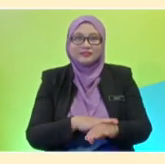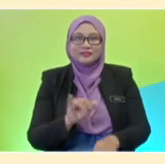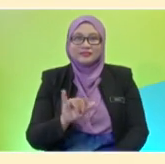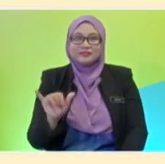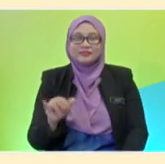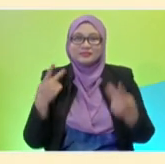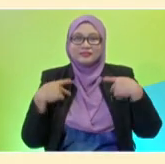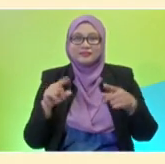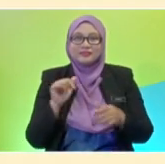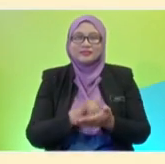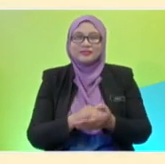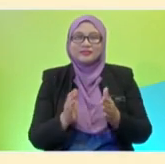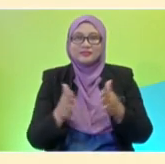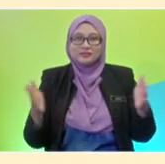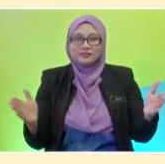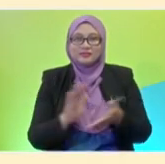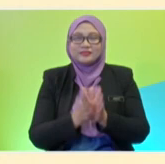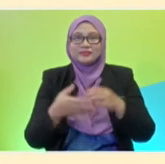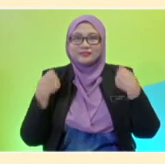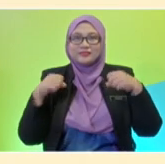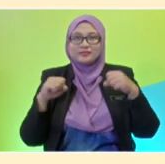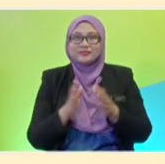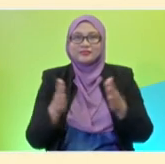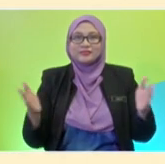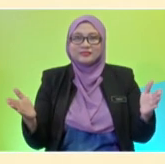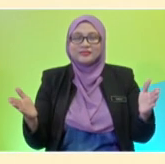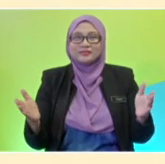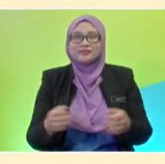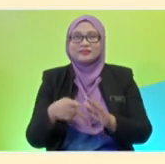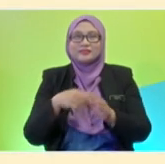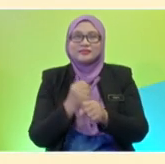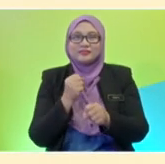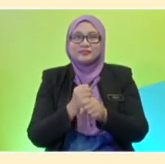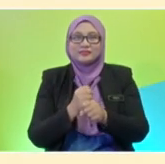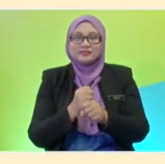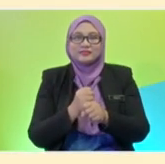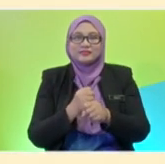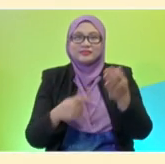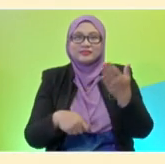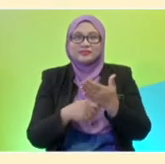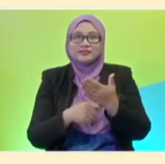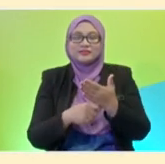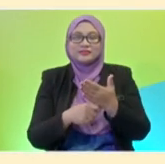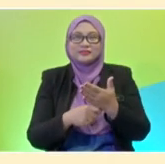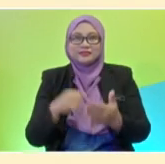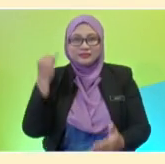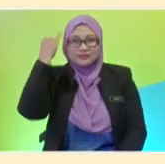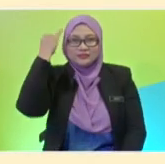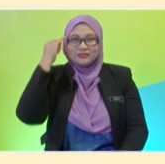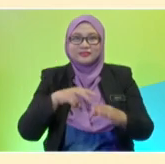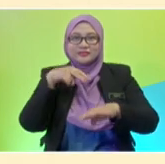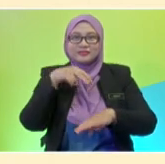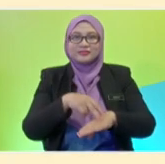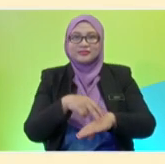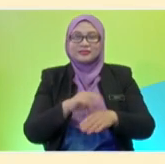berkembang menjadi Sarekat yang besar jumlah kaki tangan Serigala itu makin bertambah Ihsan telah dinaikkan pangkat menjadi